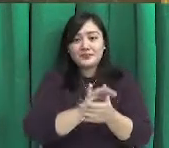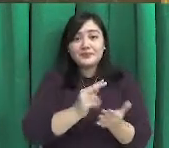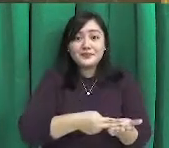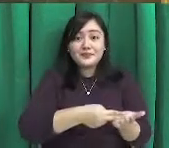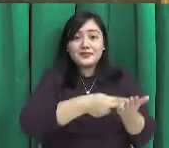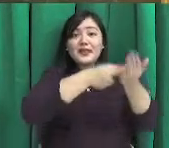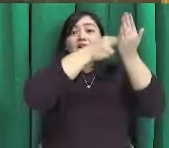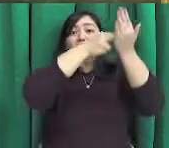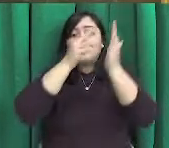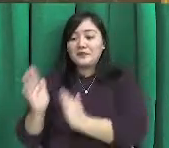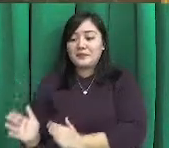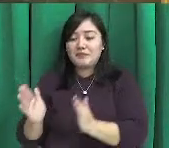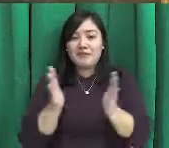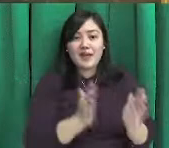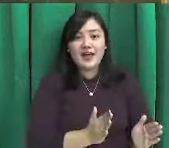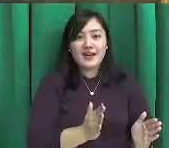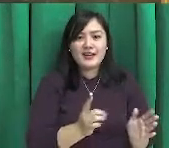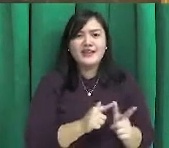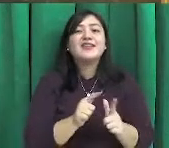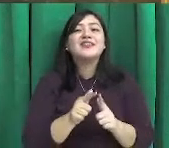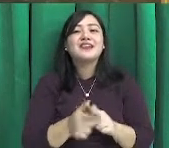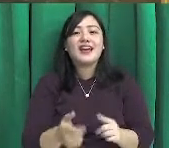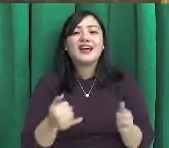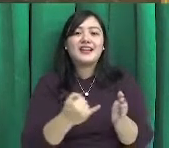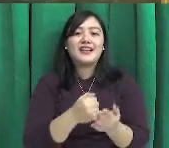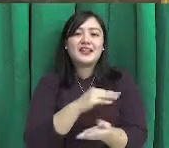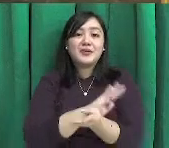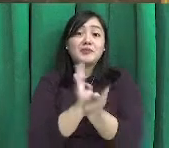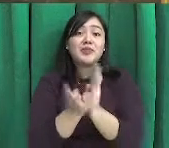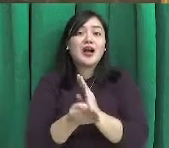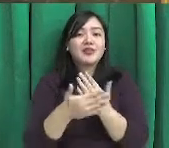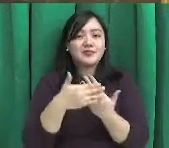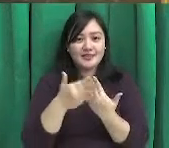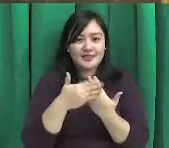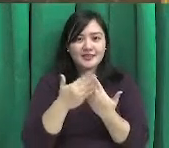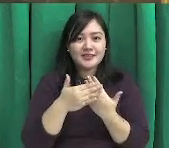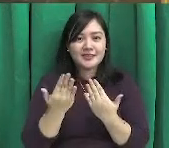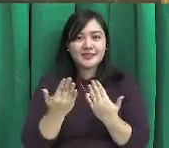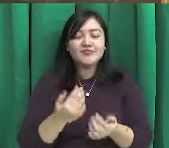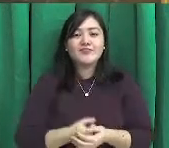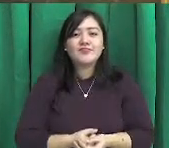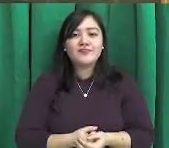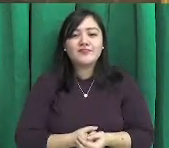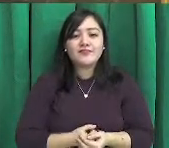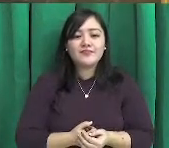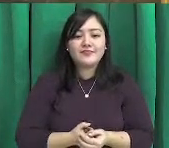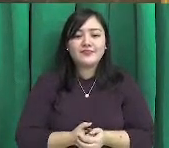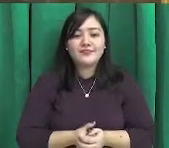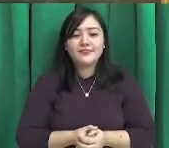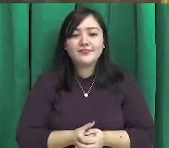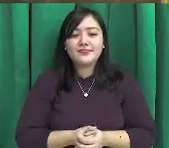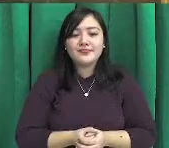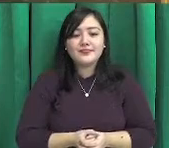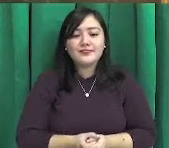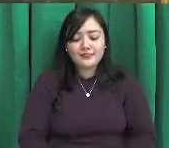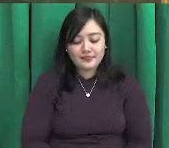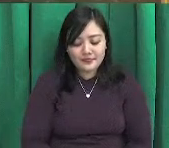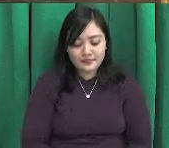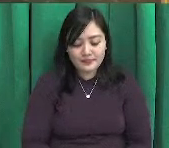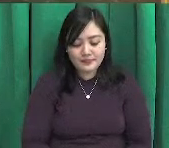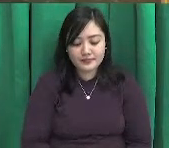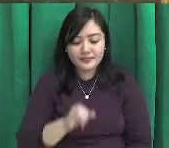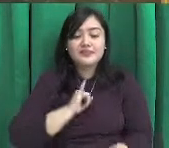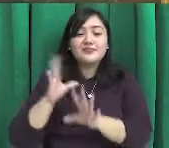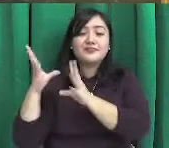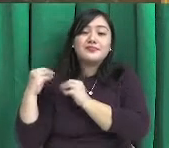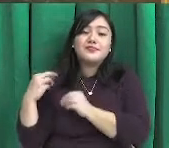gawain, ay di magiging madali ang iisang gawain. Dalawa ang nagtutulong-tulong eh. Di po ba? Alright? So I hope po